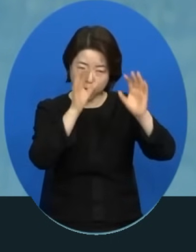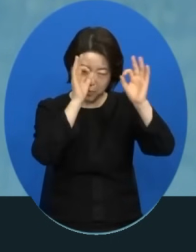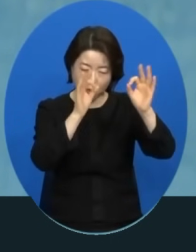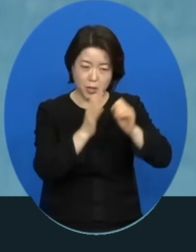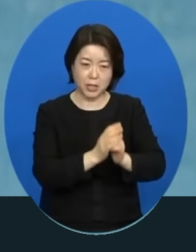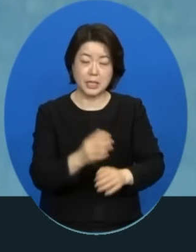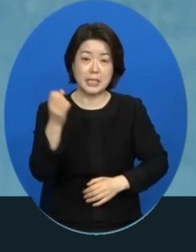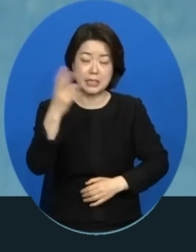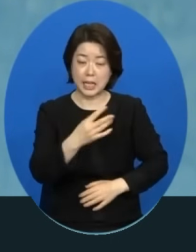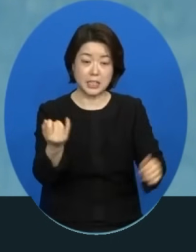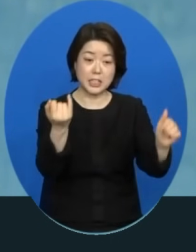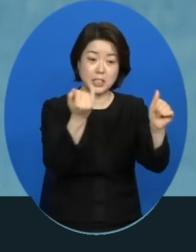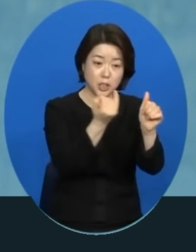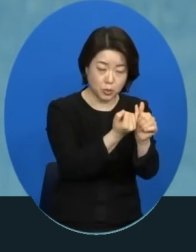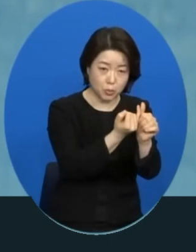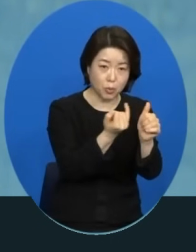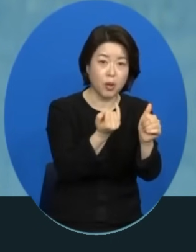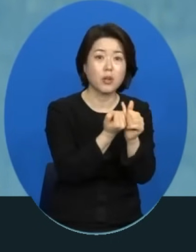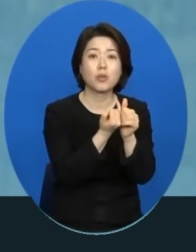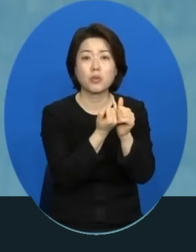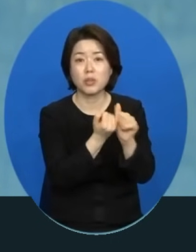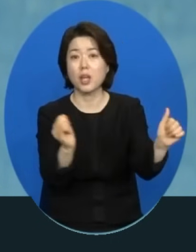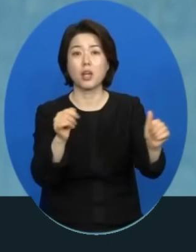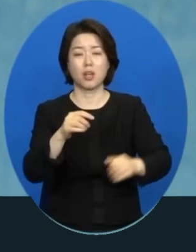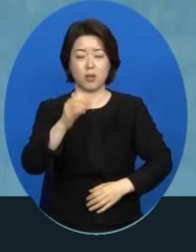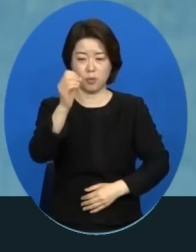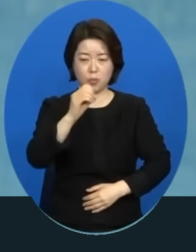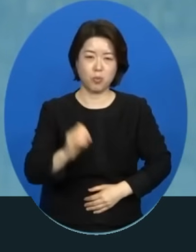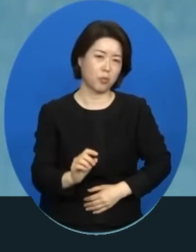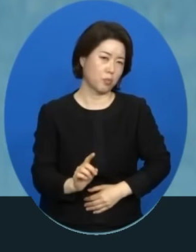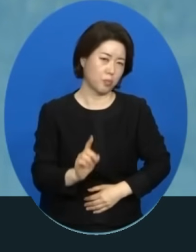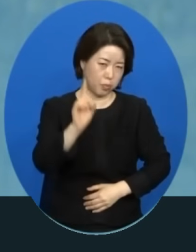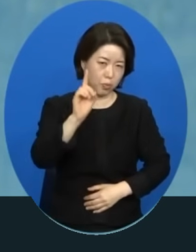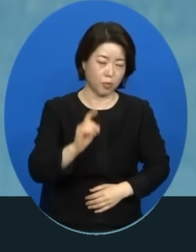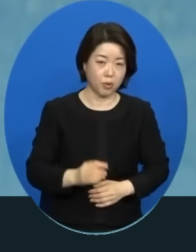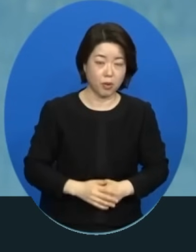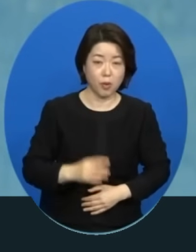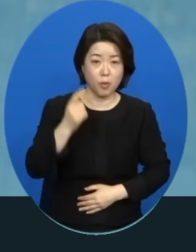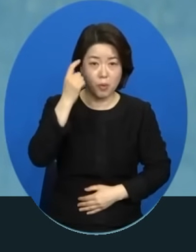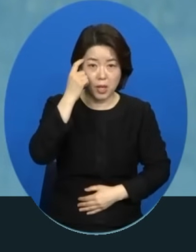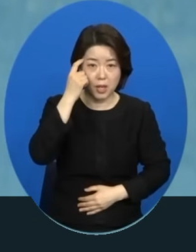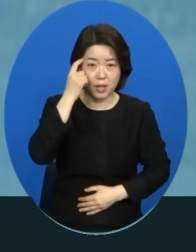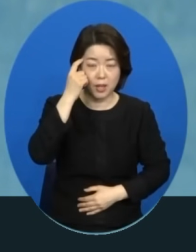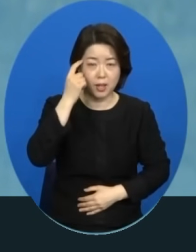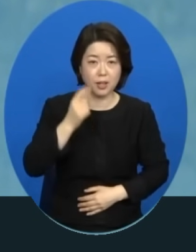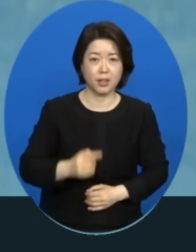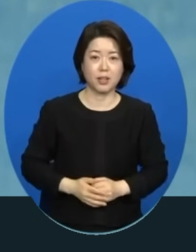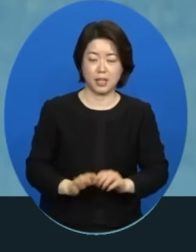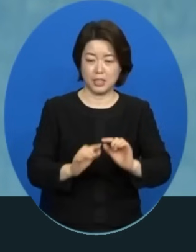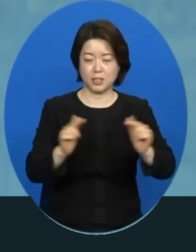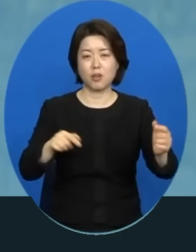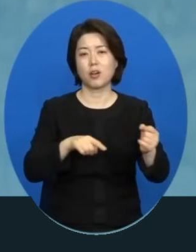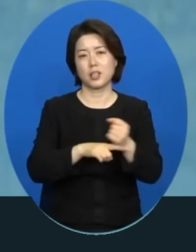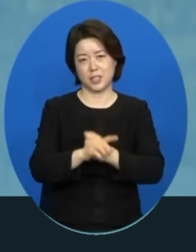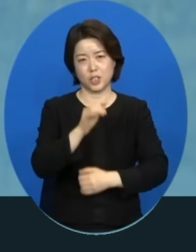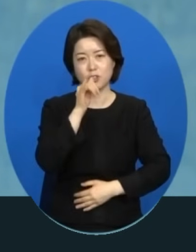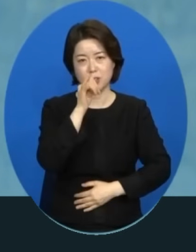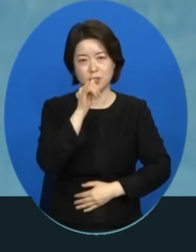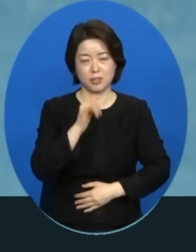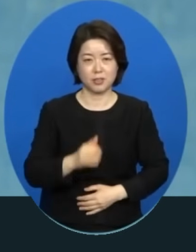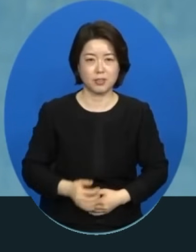이혼율이요, 월등히 이혼율이 높습니다. 왜 그럴까요? 여러 가지 원인이 있겠지만 이것도